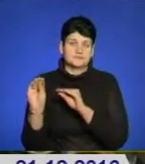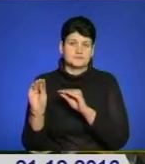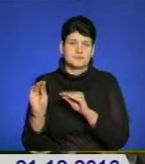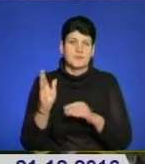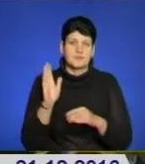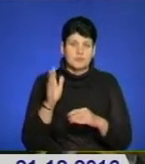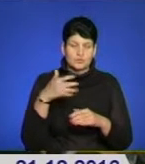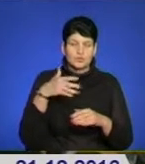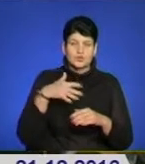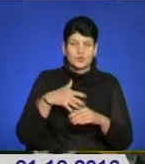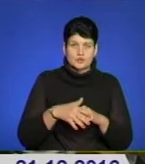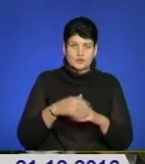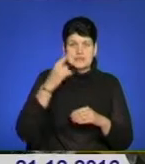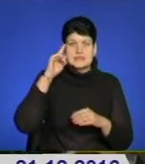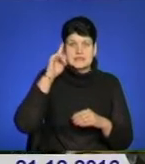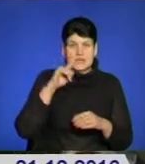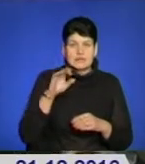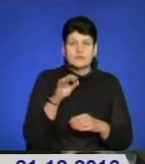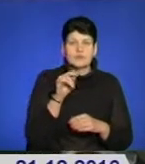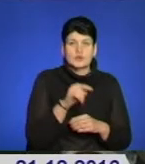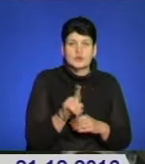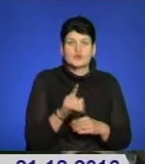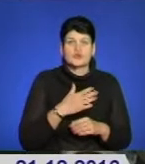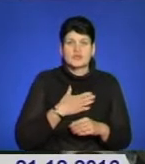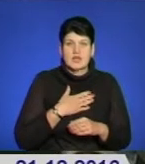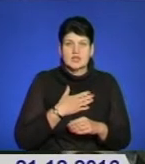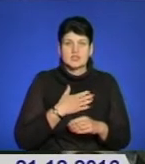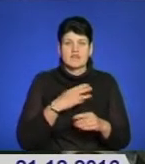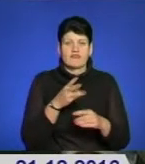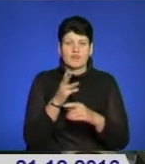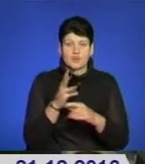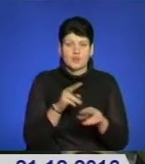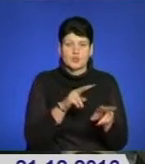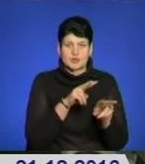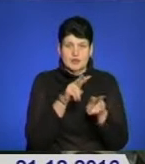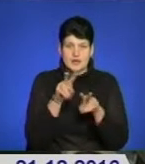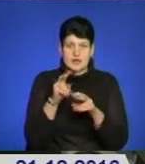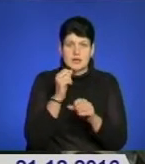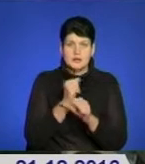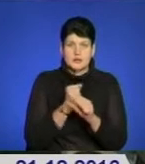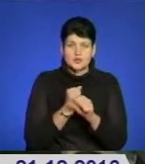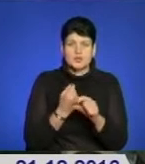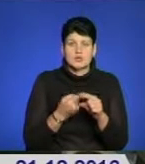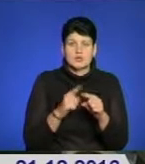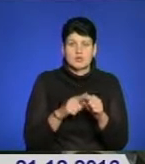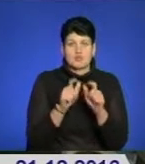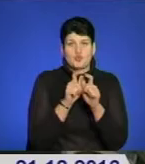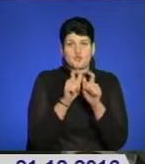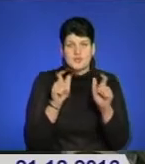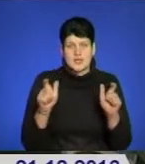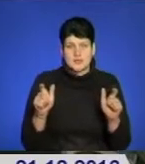будемо розуміти і знати про те, що наше відеоспостереження працює на цьому об'єкті.